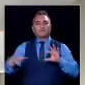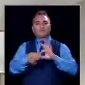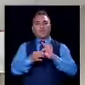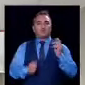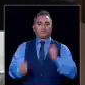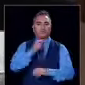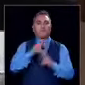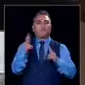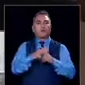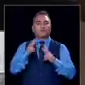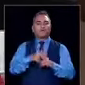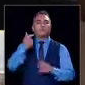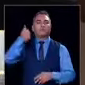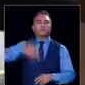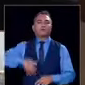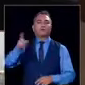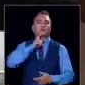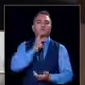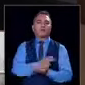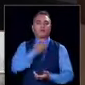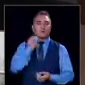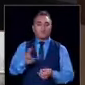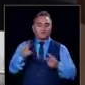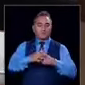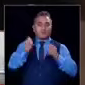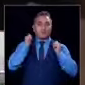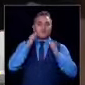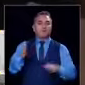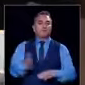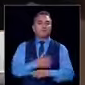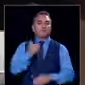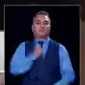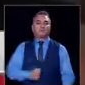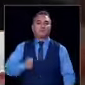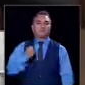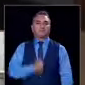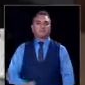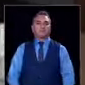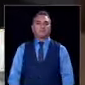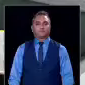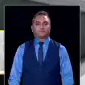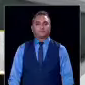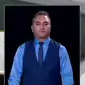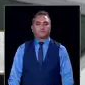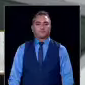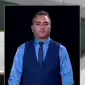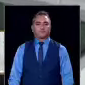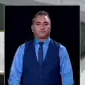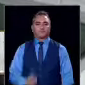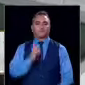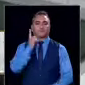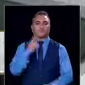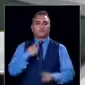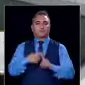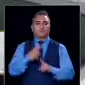yönetim belirliyordu. Neden bu kadar fatura geliyor ben anlamıyorum. Işığı bile yakmıyorum. Burası 1+1